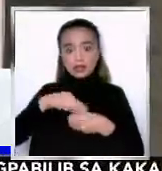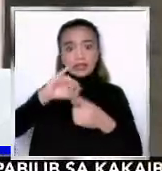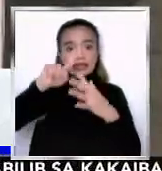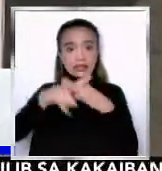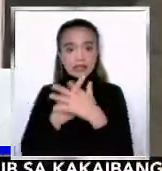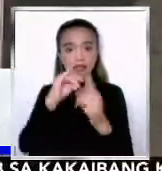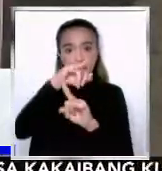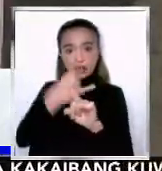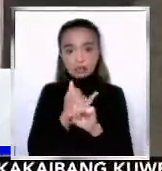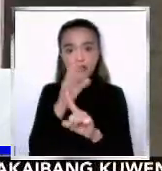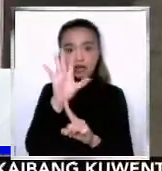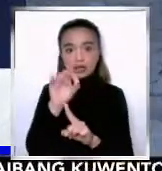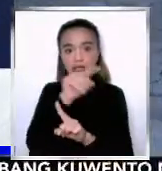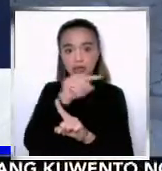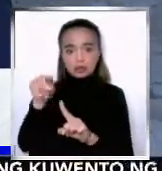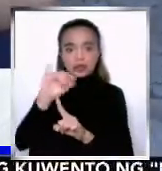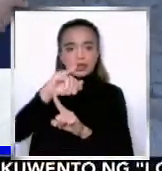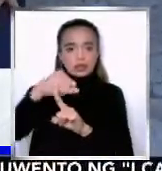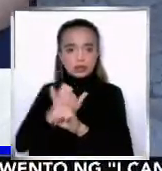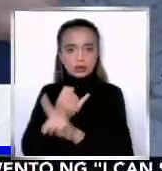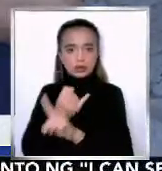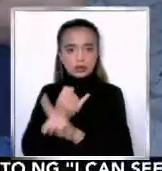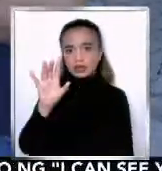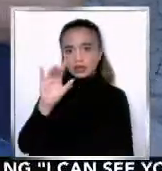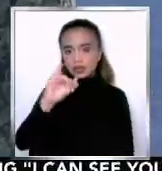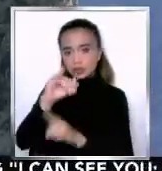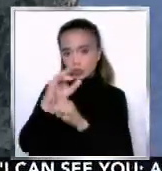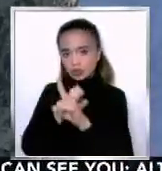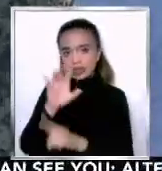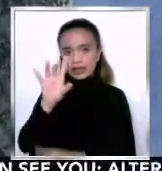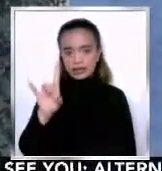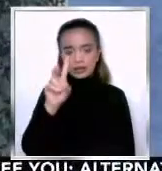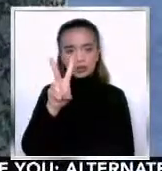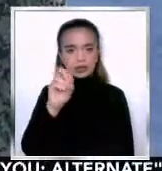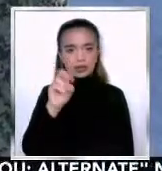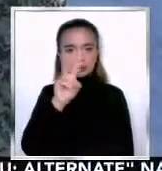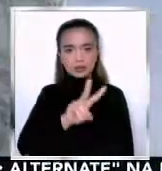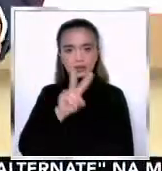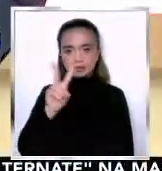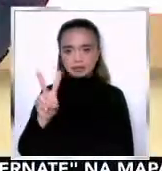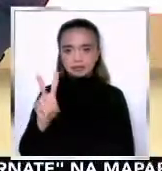hanggang June 8, 2022. June Veneracion, Nakatutok, 24 Oras.